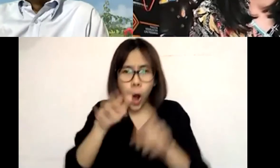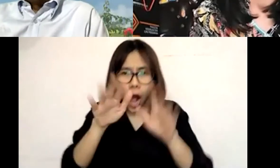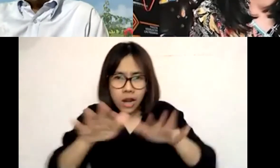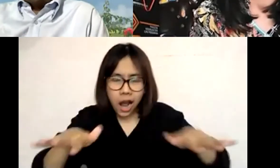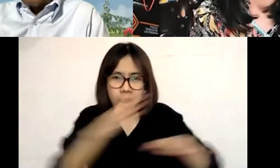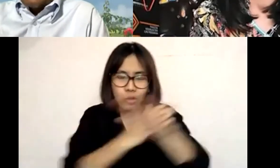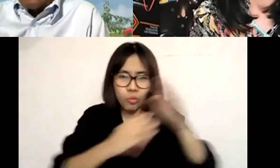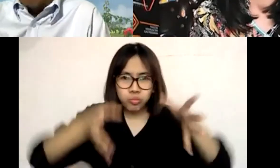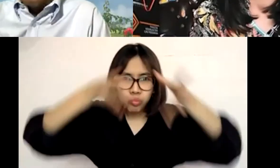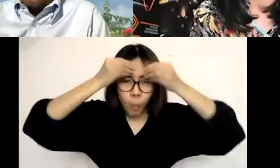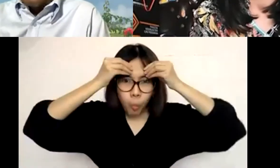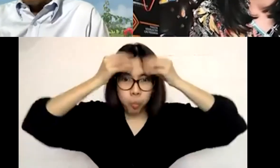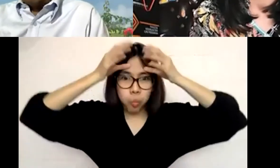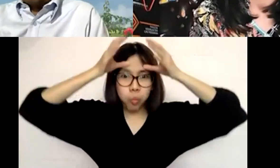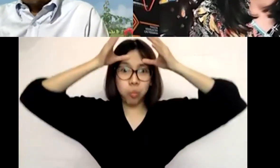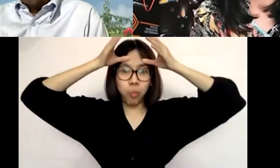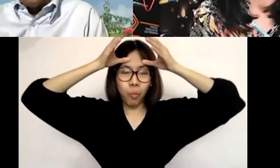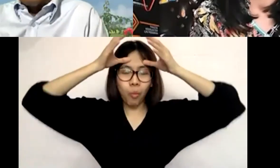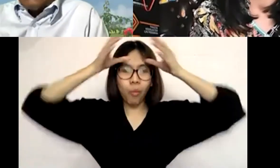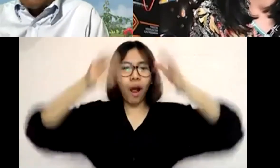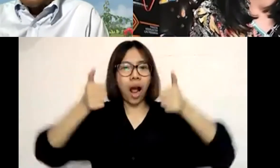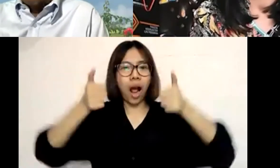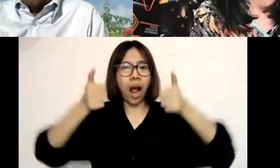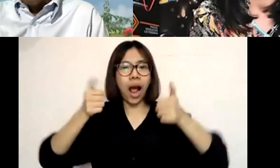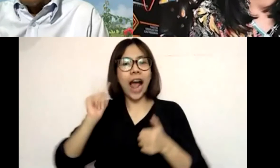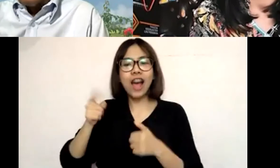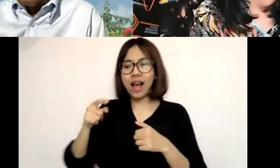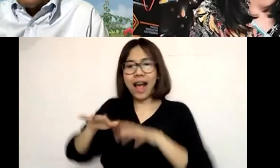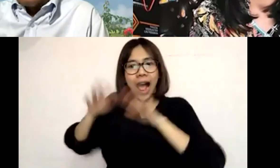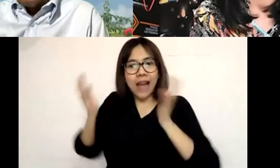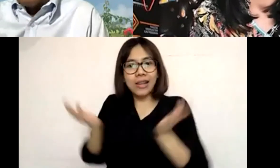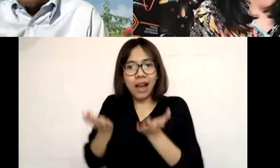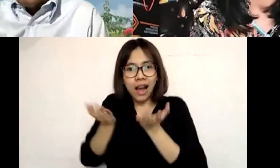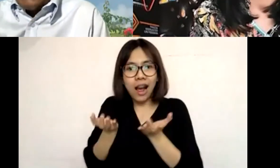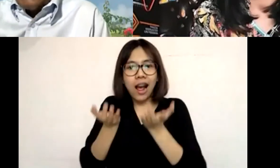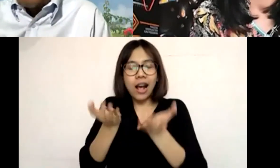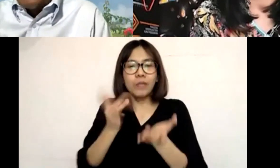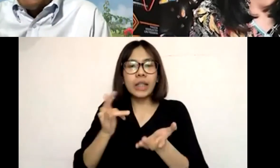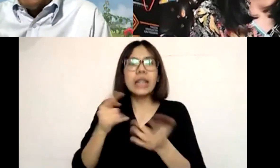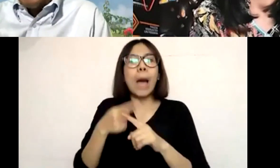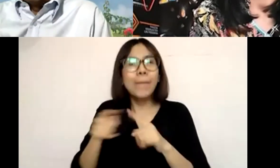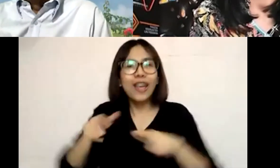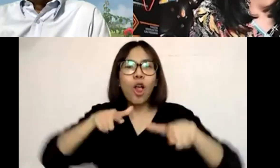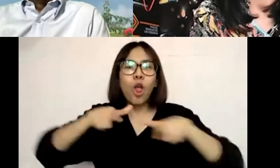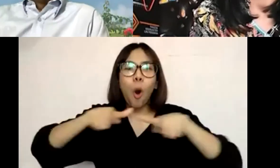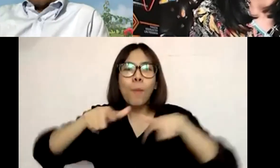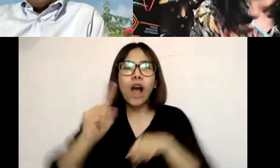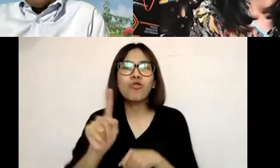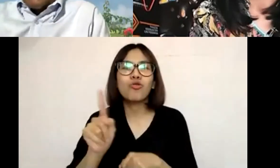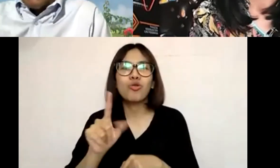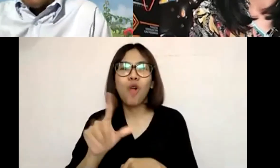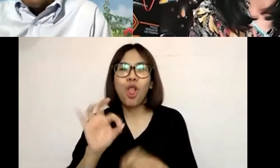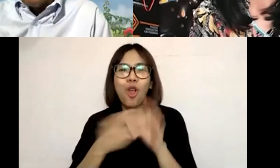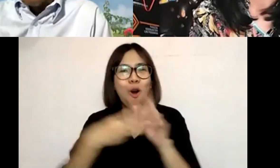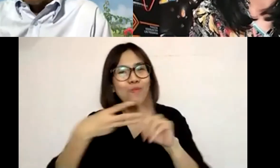ini secara bertahap, secara berjenjang. Jadi nanti lomba di tingkat kota Bandung gitu ya.